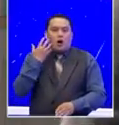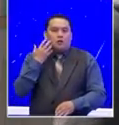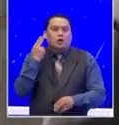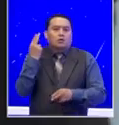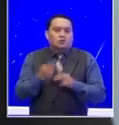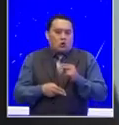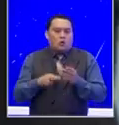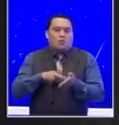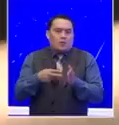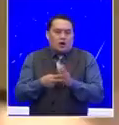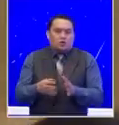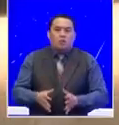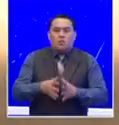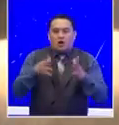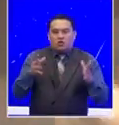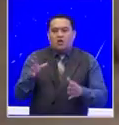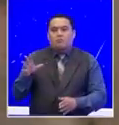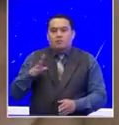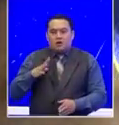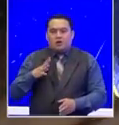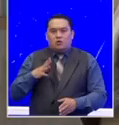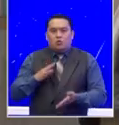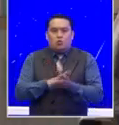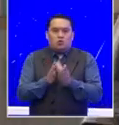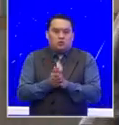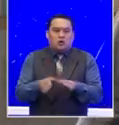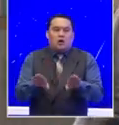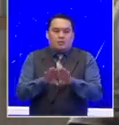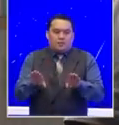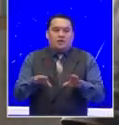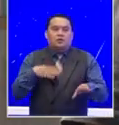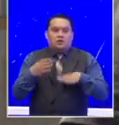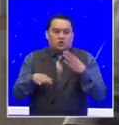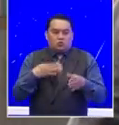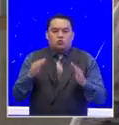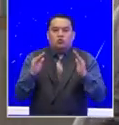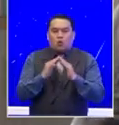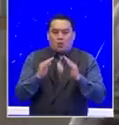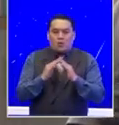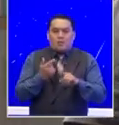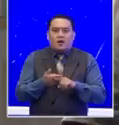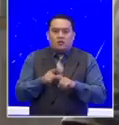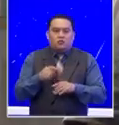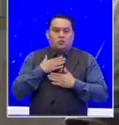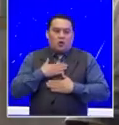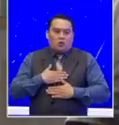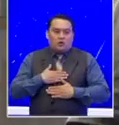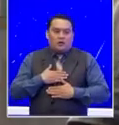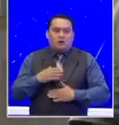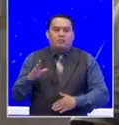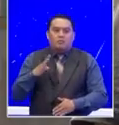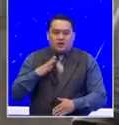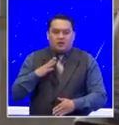что были планы большие. И все сейчас в таких же условиях, как и мы, и тренируются дома, поэтому как-то спокойно.